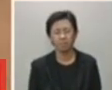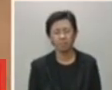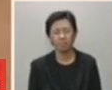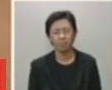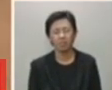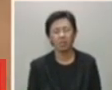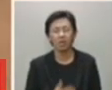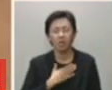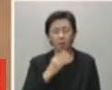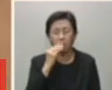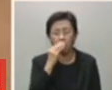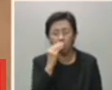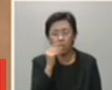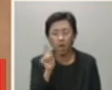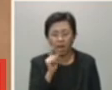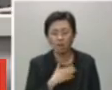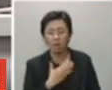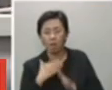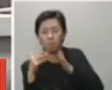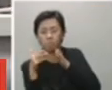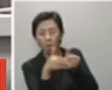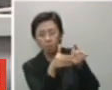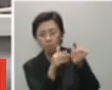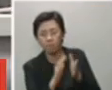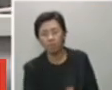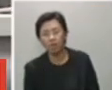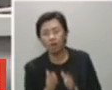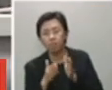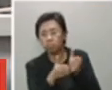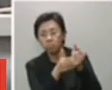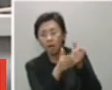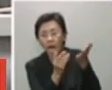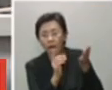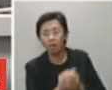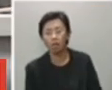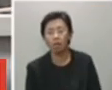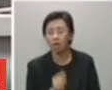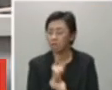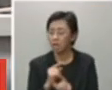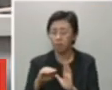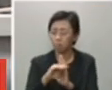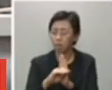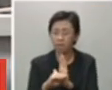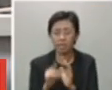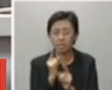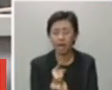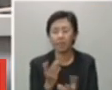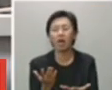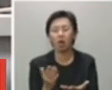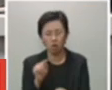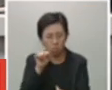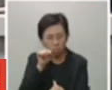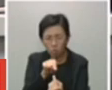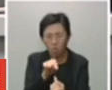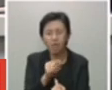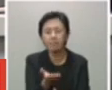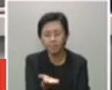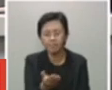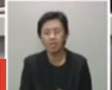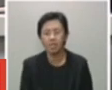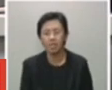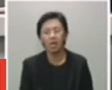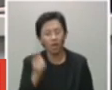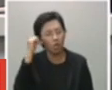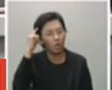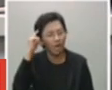็ไอ้ที่ผมพูดเนี่ยมันเป็นข้อกล่าวหาทั้งสิ้นครับไม่เกี่ยวยังไงครับเป็นไปตามยัตติทุกประการครับ ท่านประธาน คุณอาวินิจฉัยครับ ก็พอจะได้